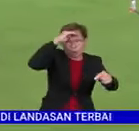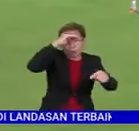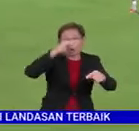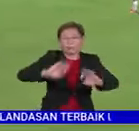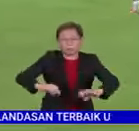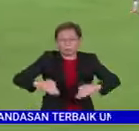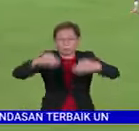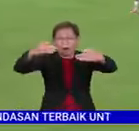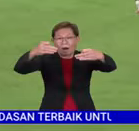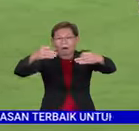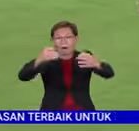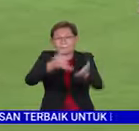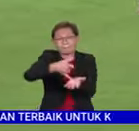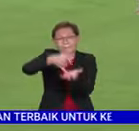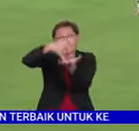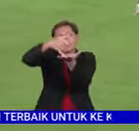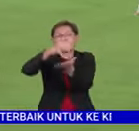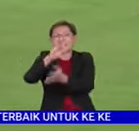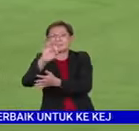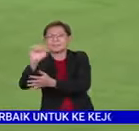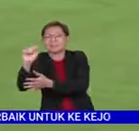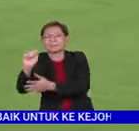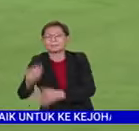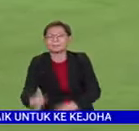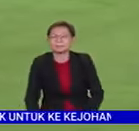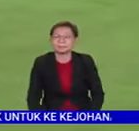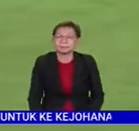pentas akhir Piala FA.